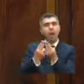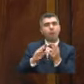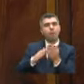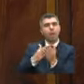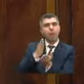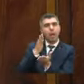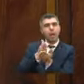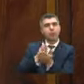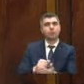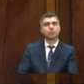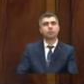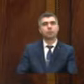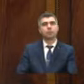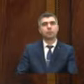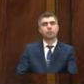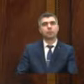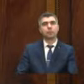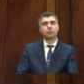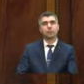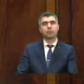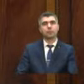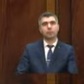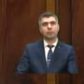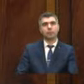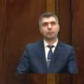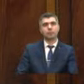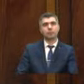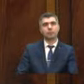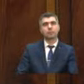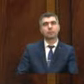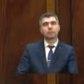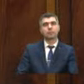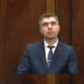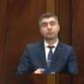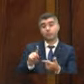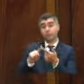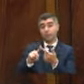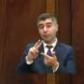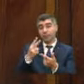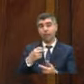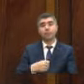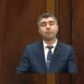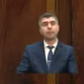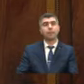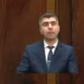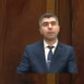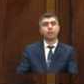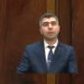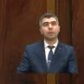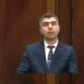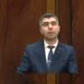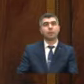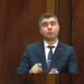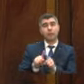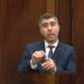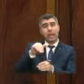تقسمونا. طيب هذا النقطه الثانيه، الله يجزيكم بخير، الله يجزيكم بخير. خليونا النقطه الثالثه، حنا